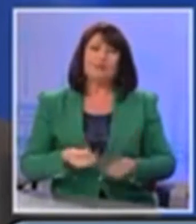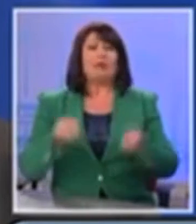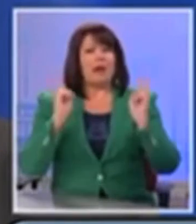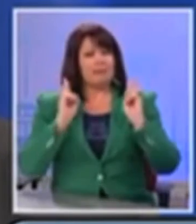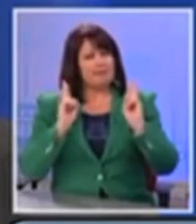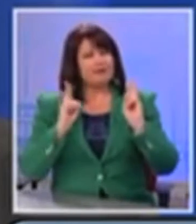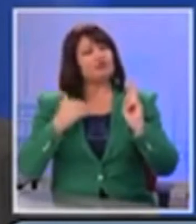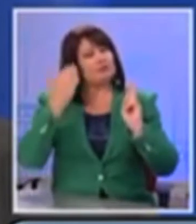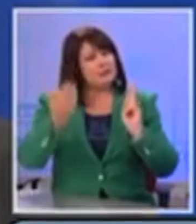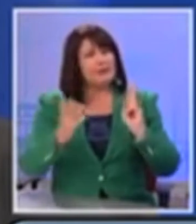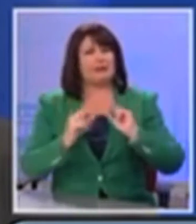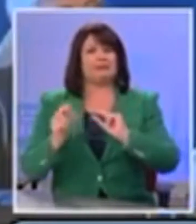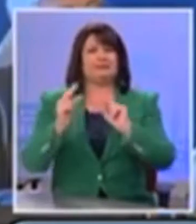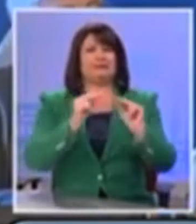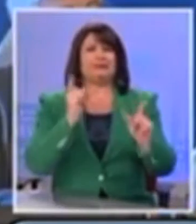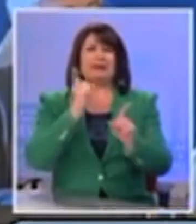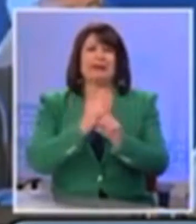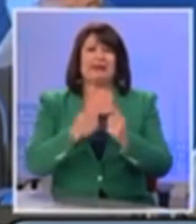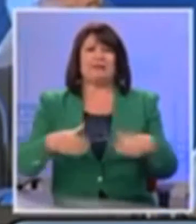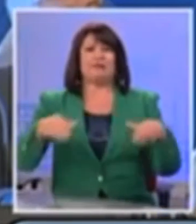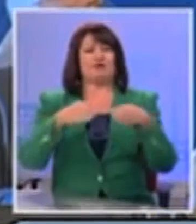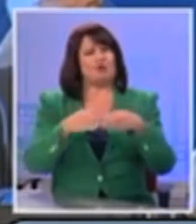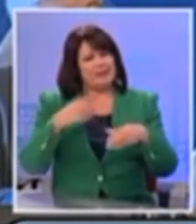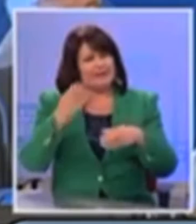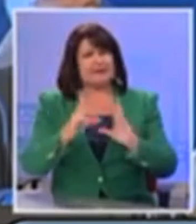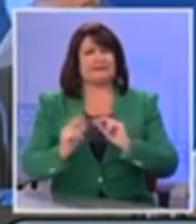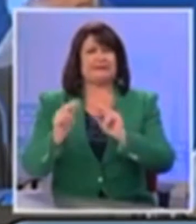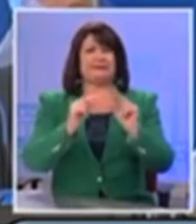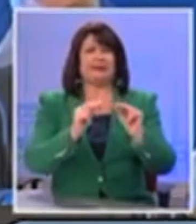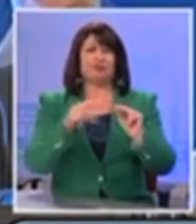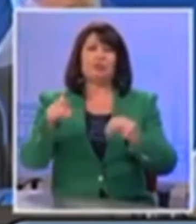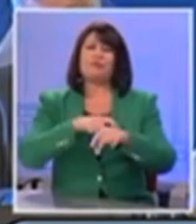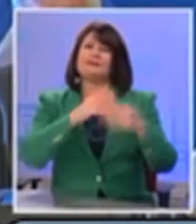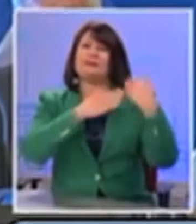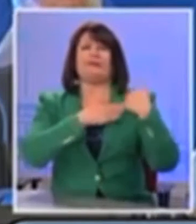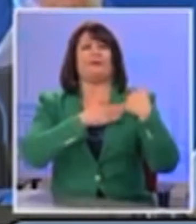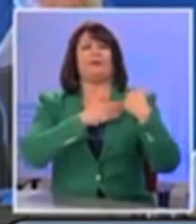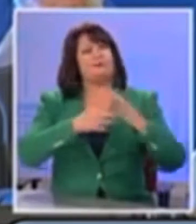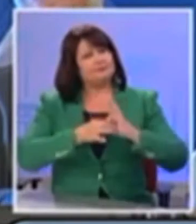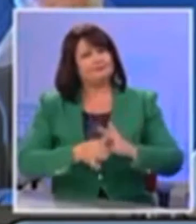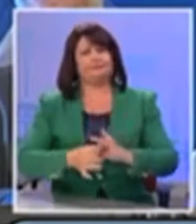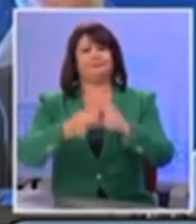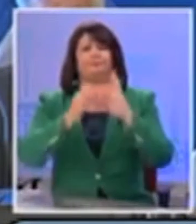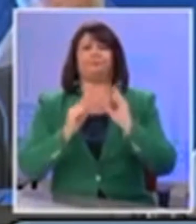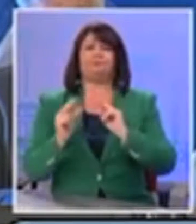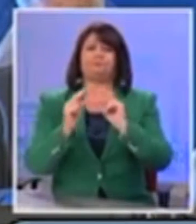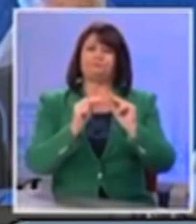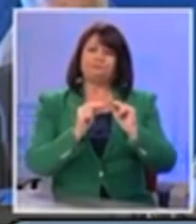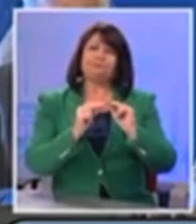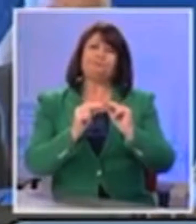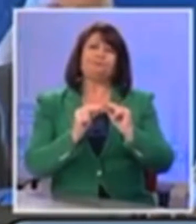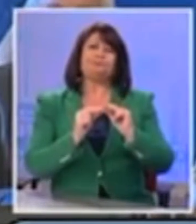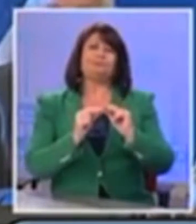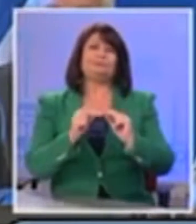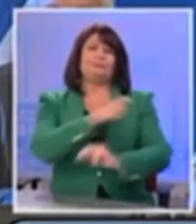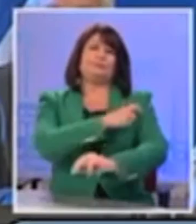chargé de prolonger la discussion de l'Assemblée générale des Nations Unies. Il faut dire aussi que